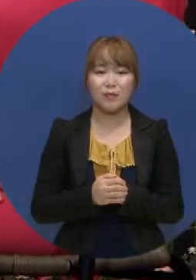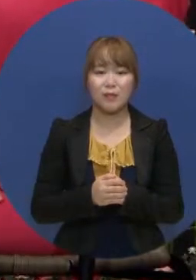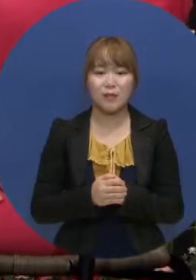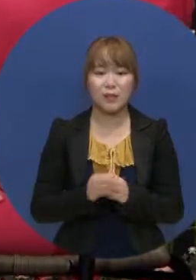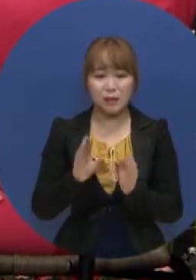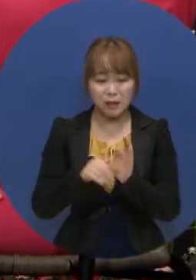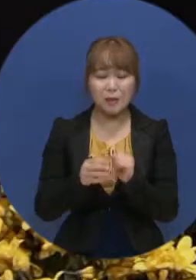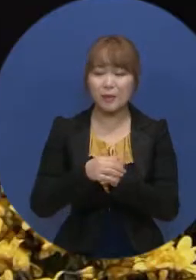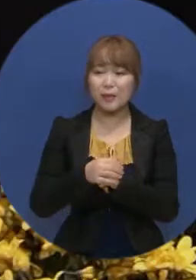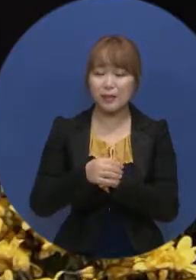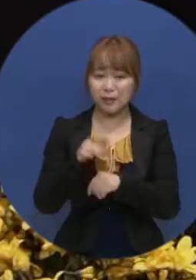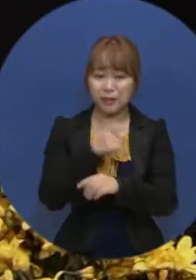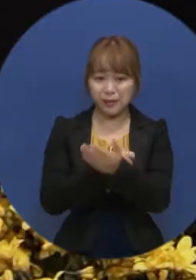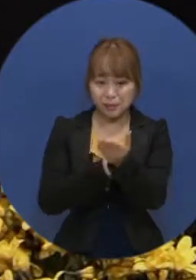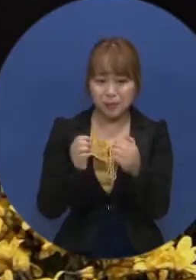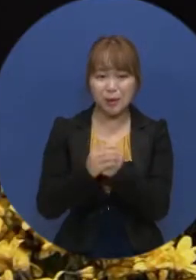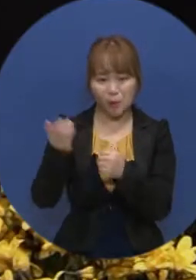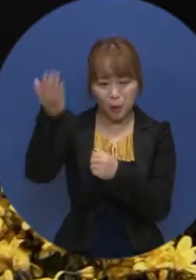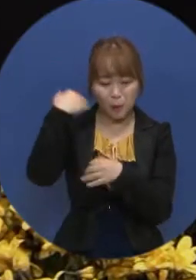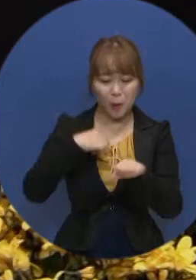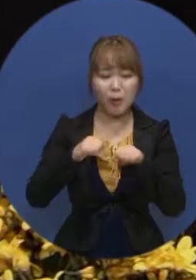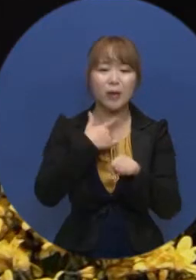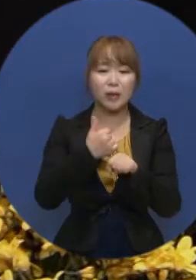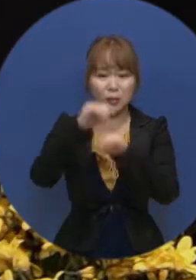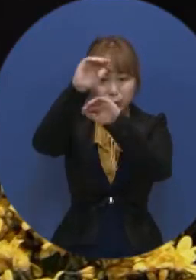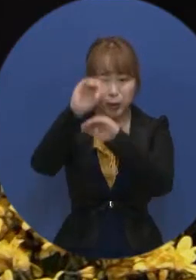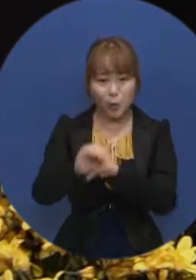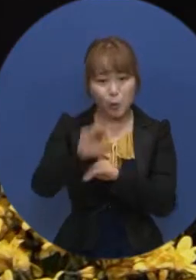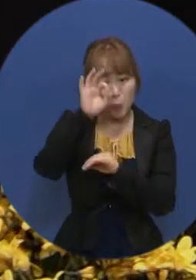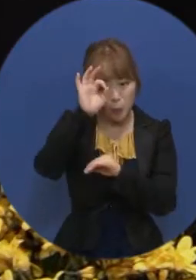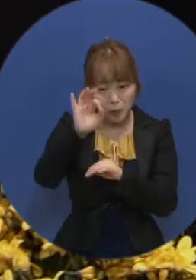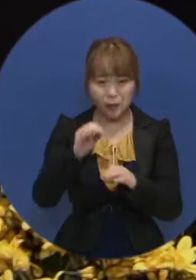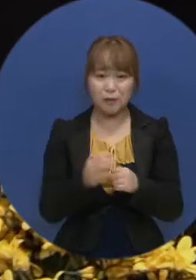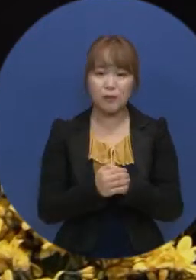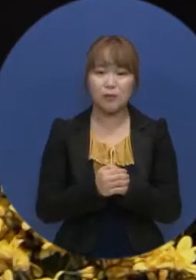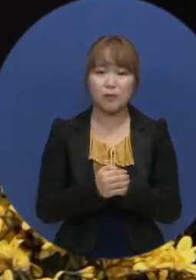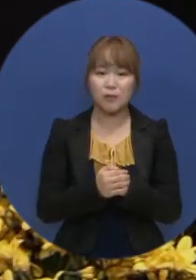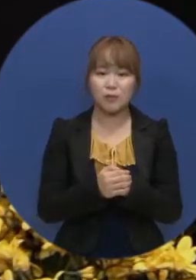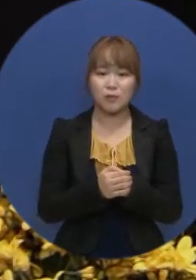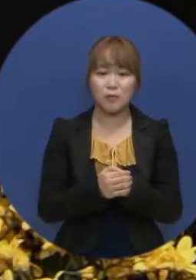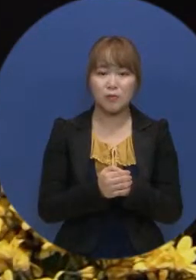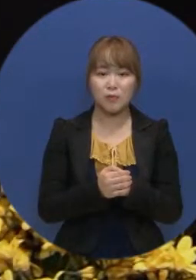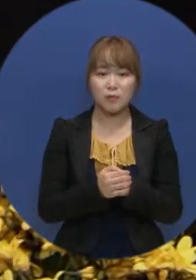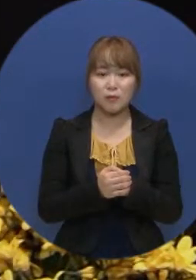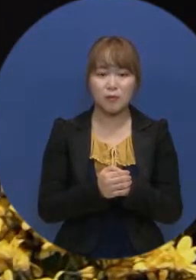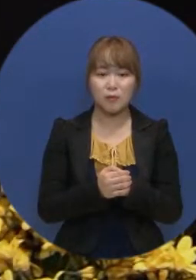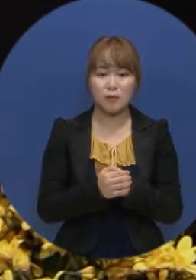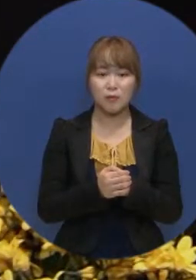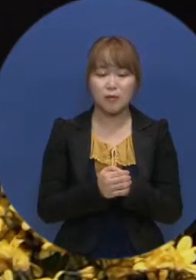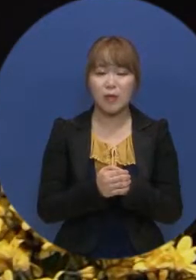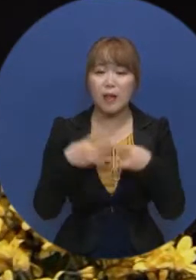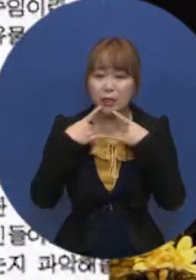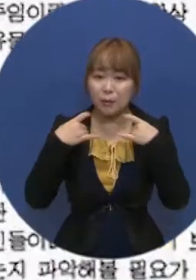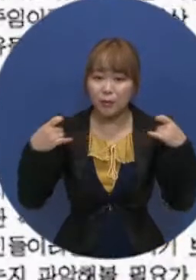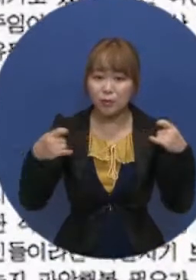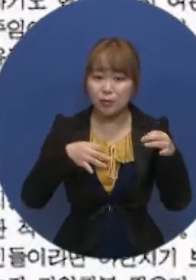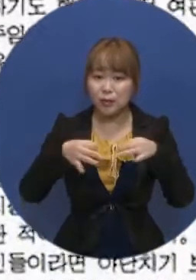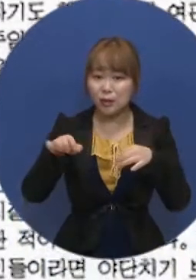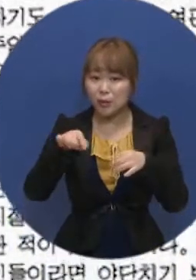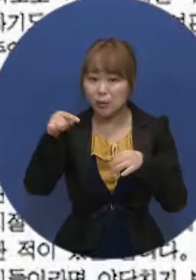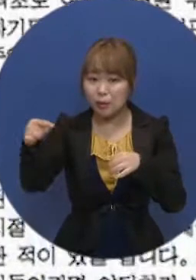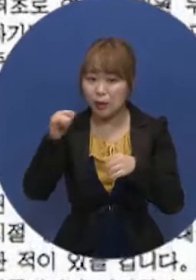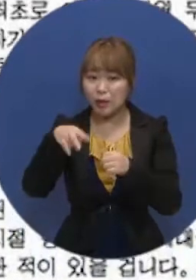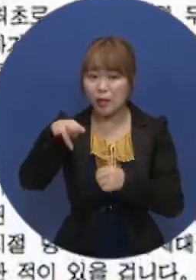그 이사님의 그 과거에 활동하셨던 내용을 보니까요, 그 남대문 시장 그 옆에 있던